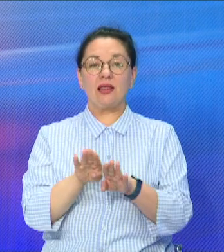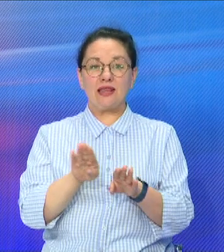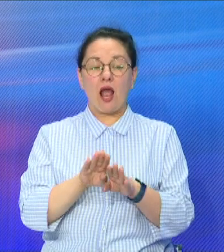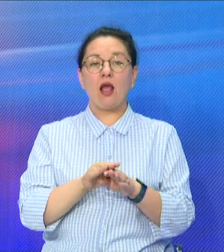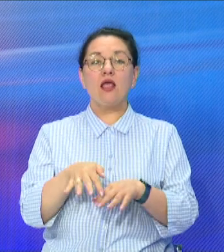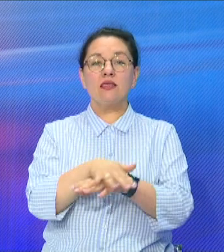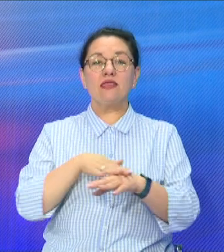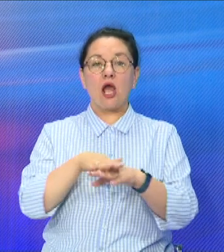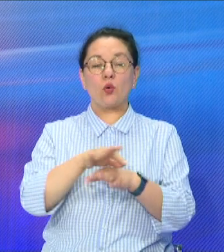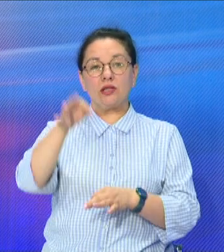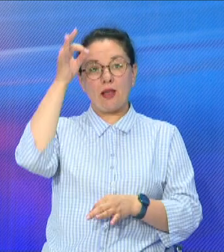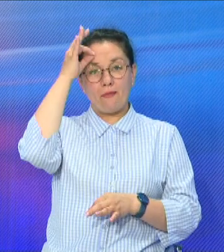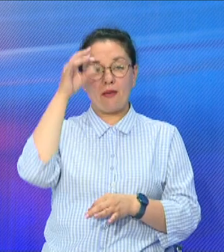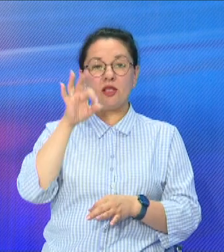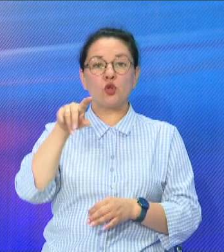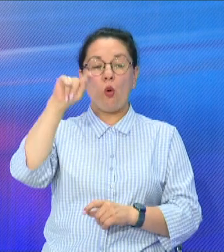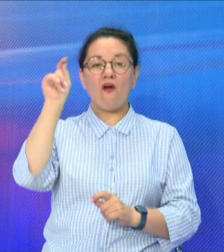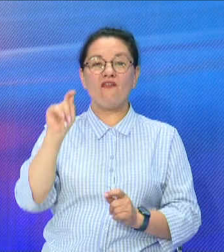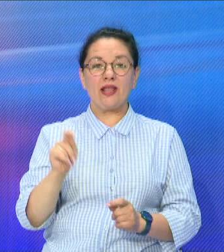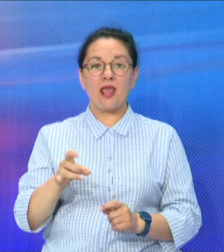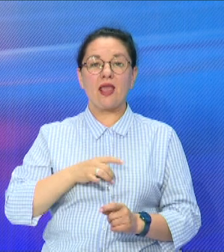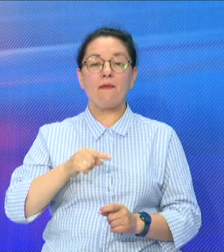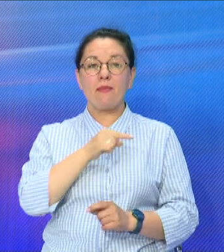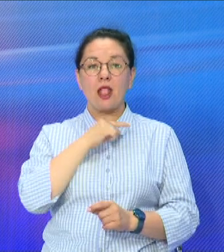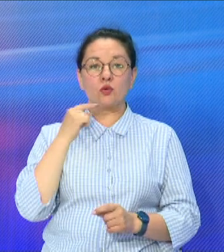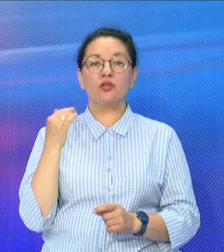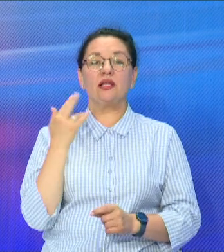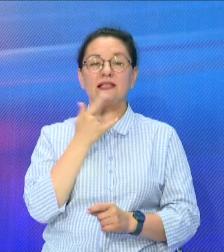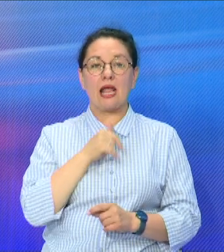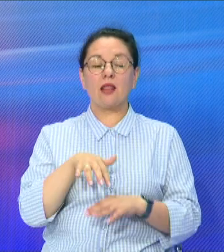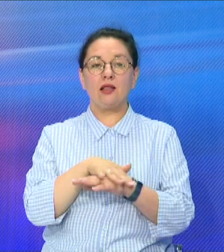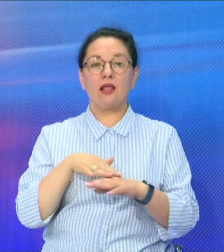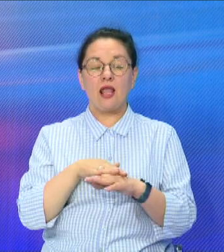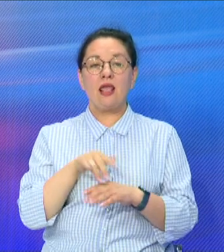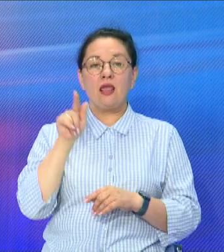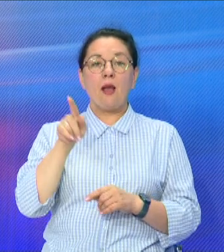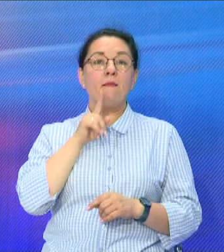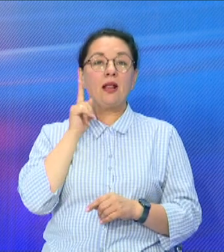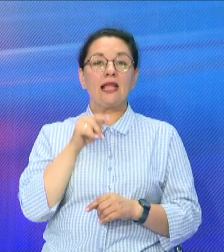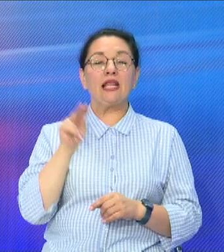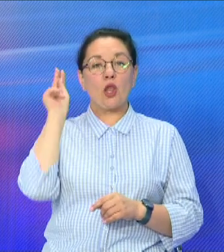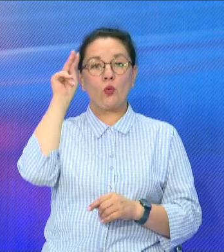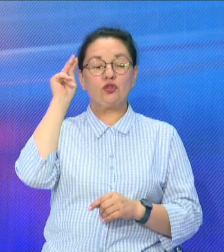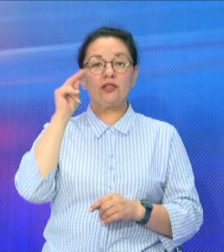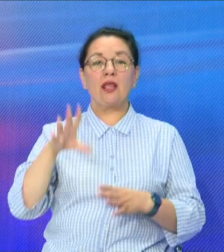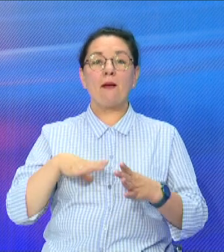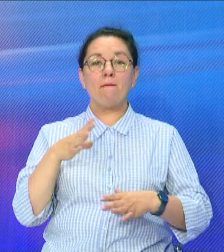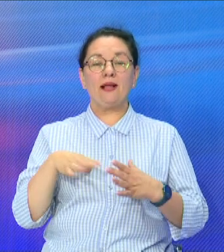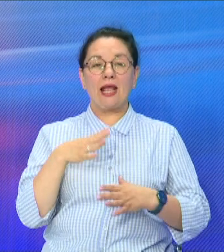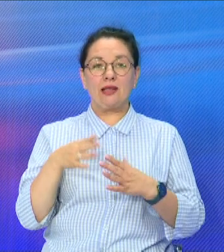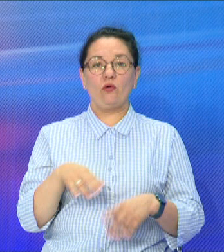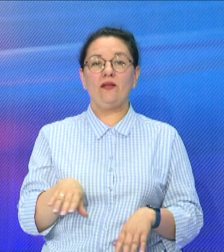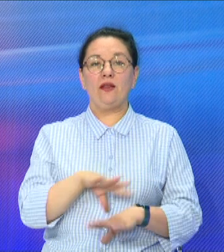отвергали кончиной войны и геноциду белорусского народа юной историки подарок тавале презентацию катерина ставшего я по дробясь